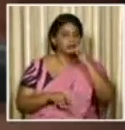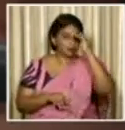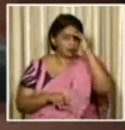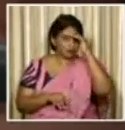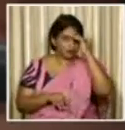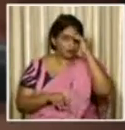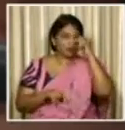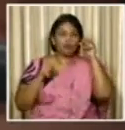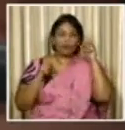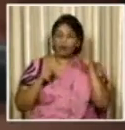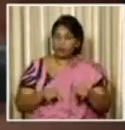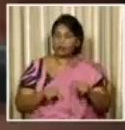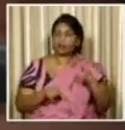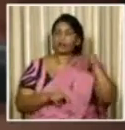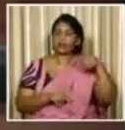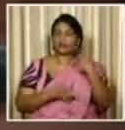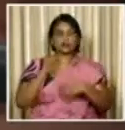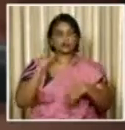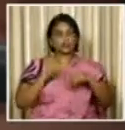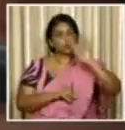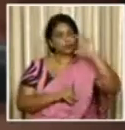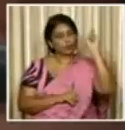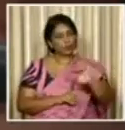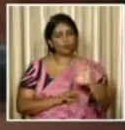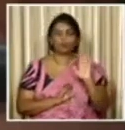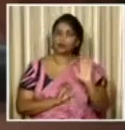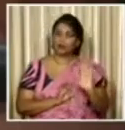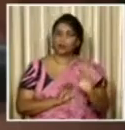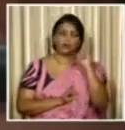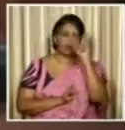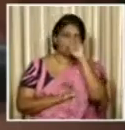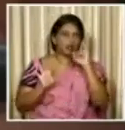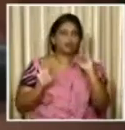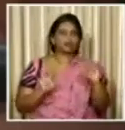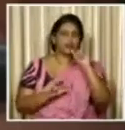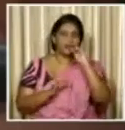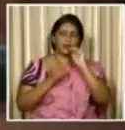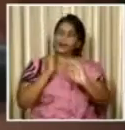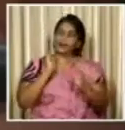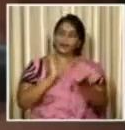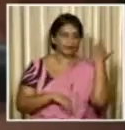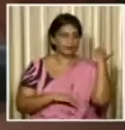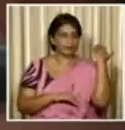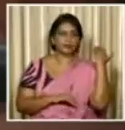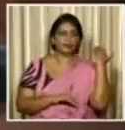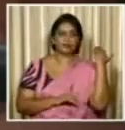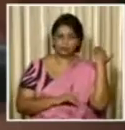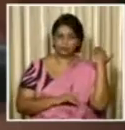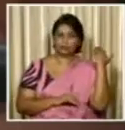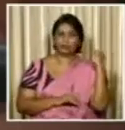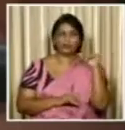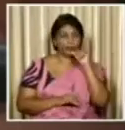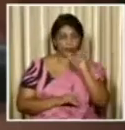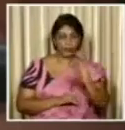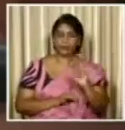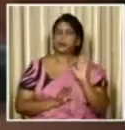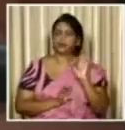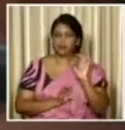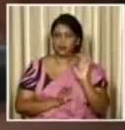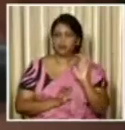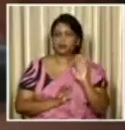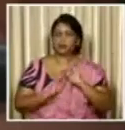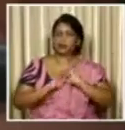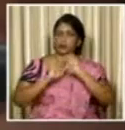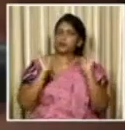කතානායකවරයා අද හෙට ඡන්දෙදි සමත් වුණත් තව මාස 6කින් අනිවාර්යෙන් ගෙදර යන්න වෙනවා. ඒක හරි පැහැදිලි. ඒ නිසා